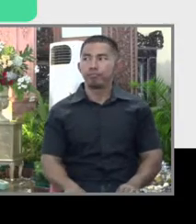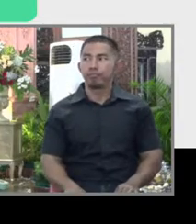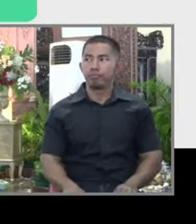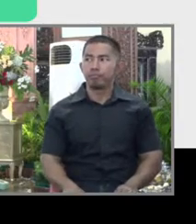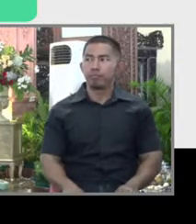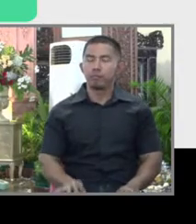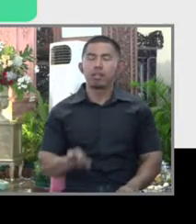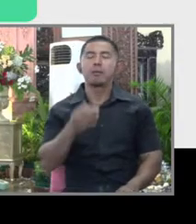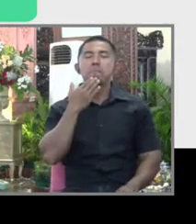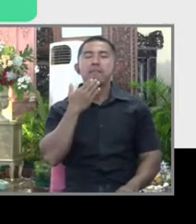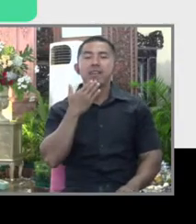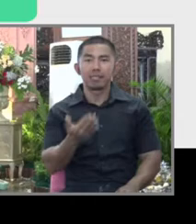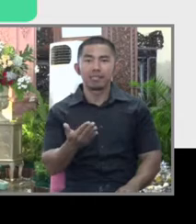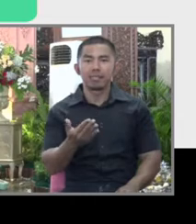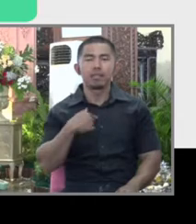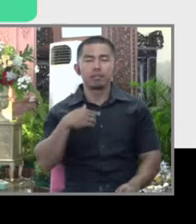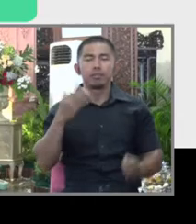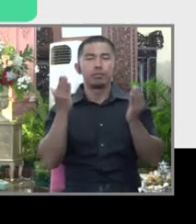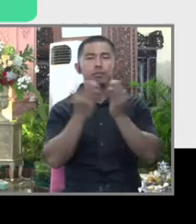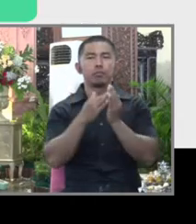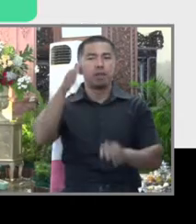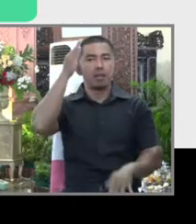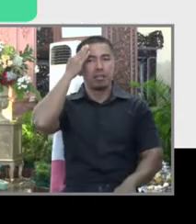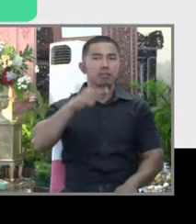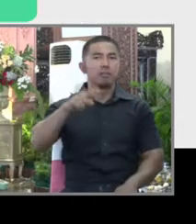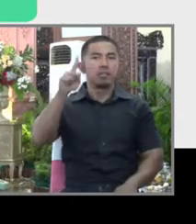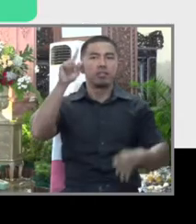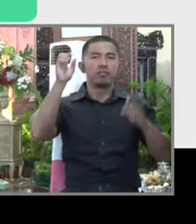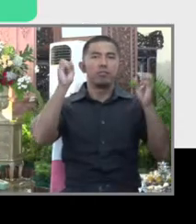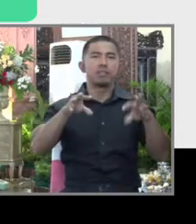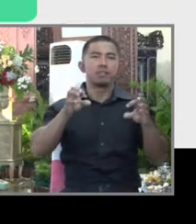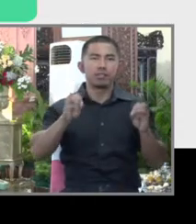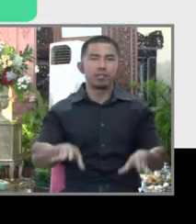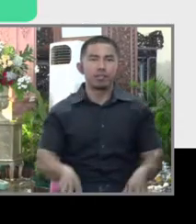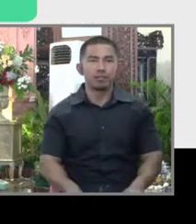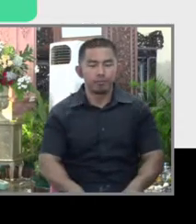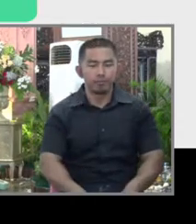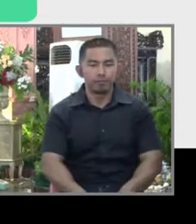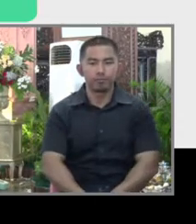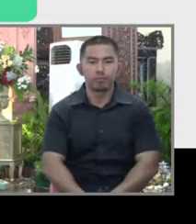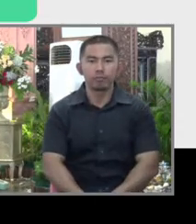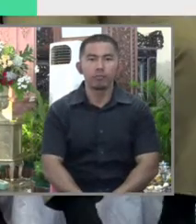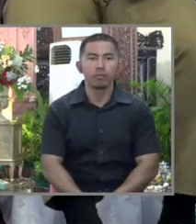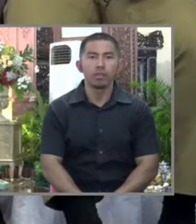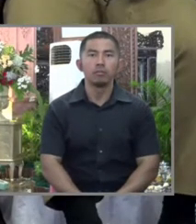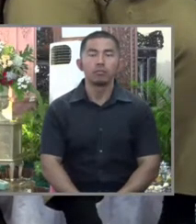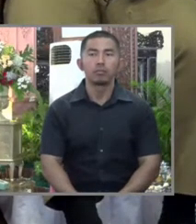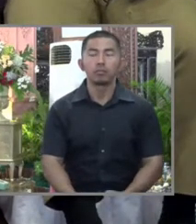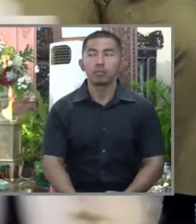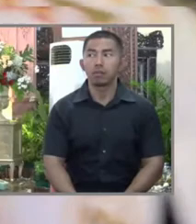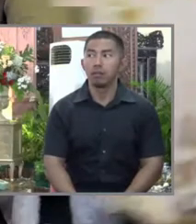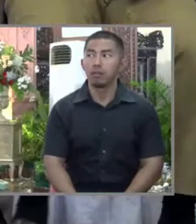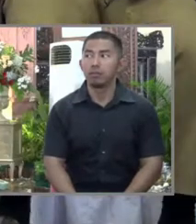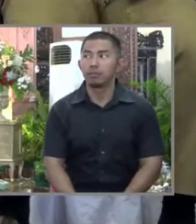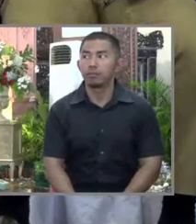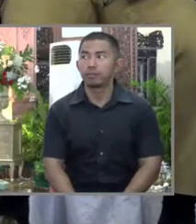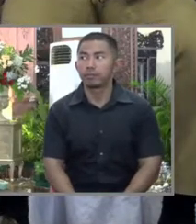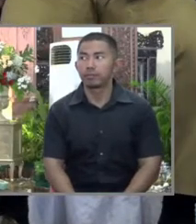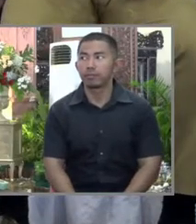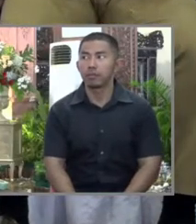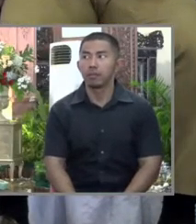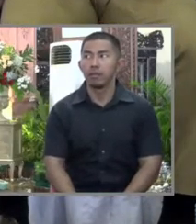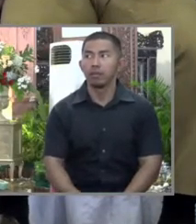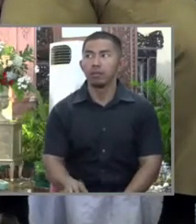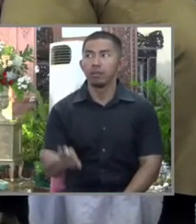masih Pak mohon petunjuk pengarahan Wassalamualaikum warahmatullah salam warahmatullah wabarakatuh Shakira menarik Gubernur